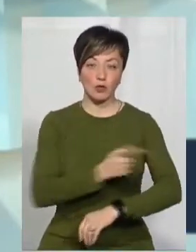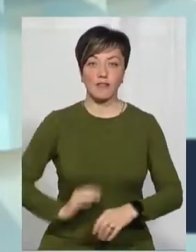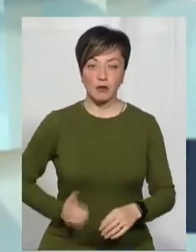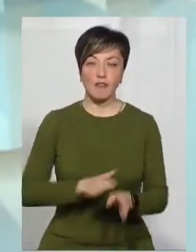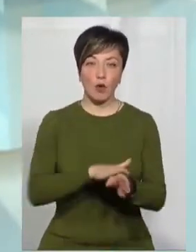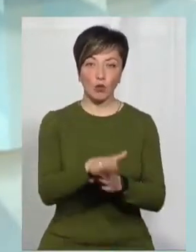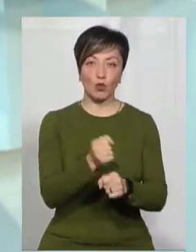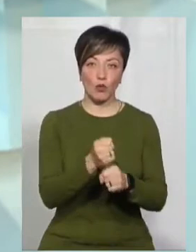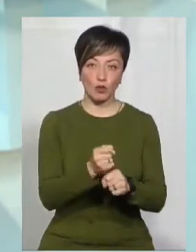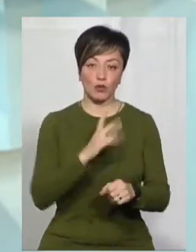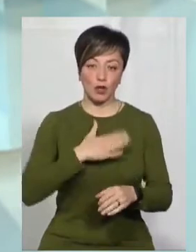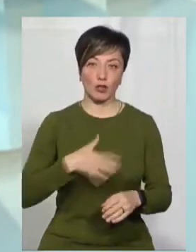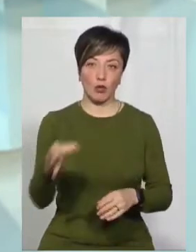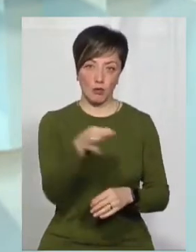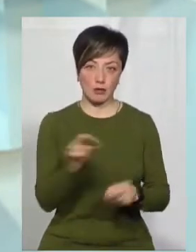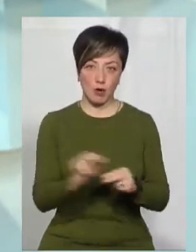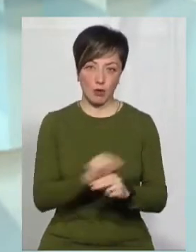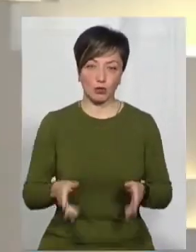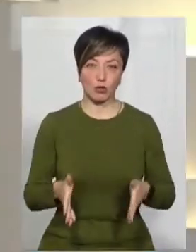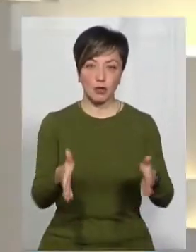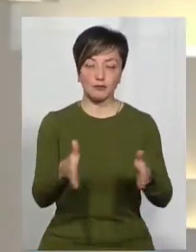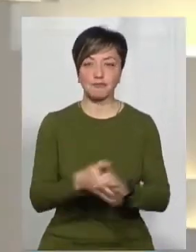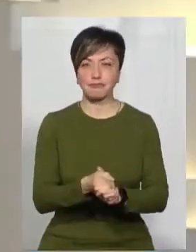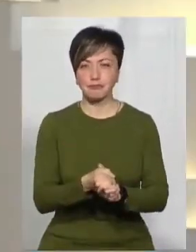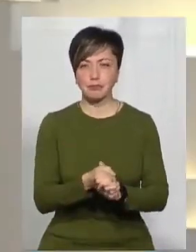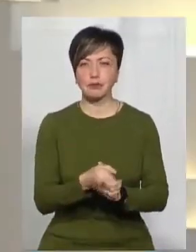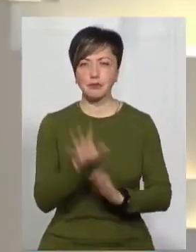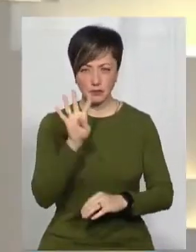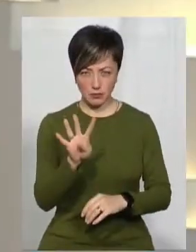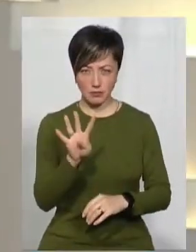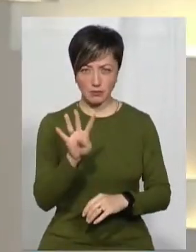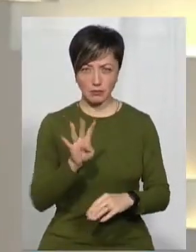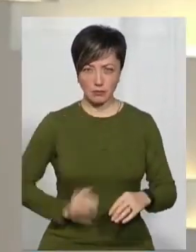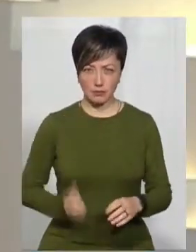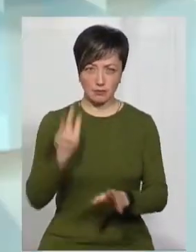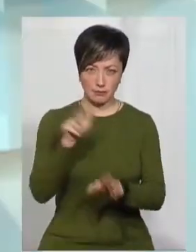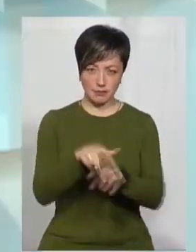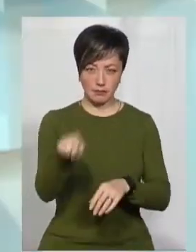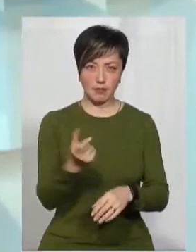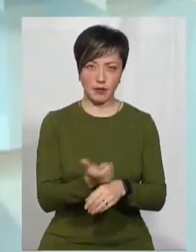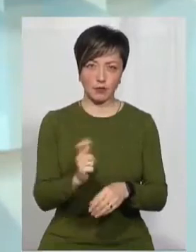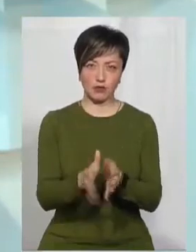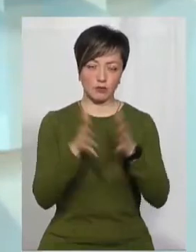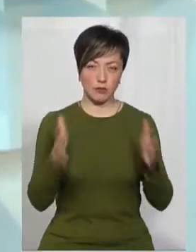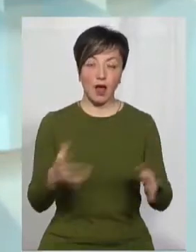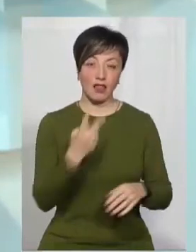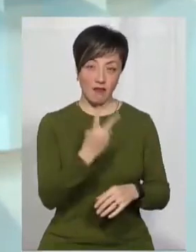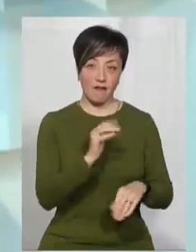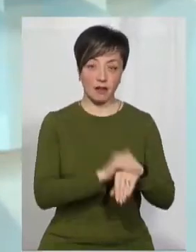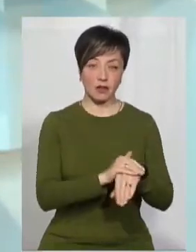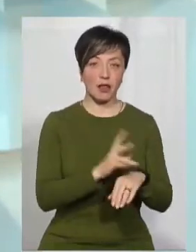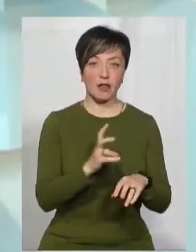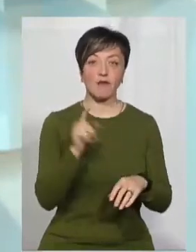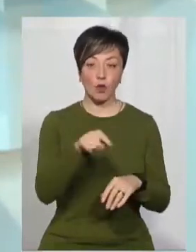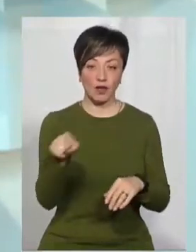які виконують роботи в нашій області. Оці 4 підрядники, так. Це найбільший об'єм робіт на них, так, припадає, так, і 2 із них з Хмельниччини. Ну, фактично, не то,